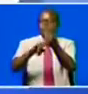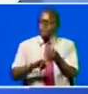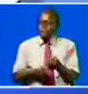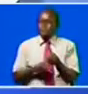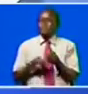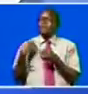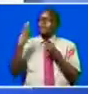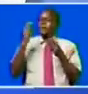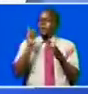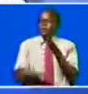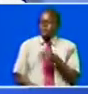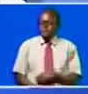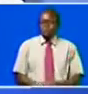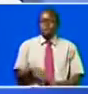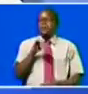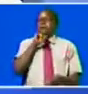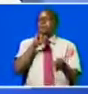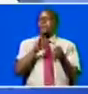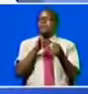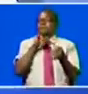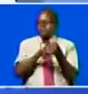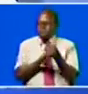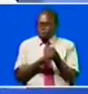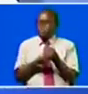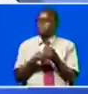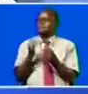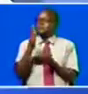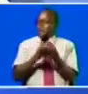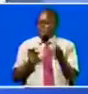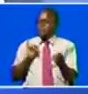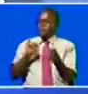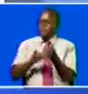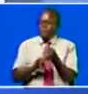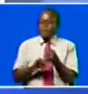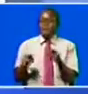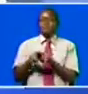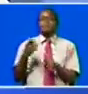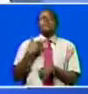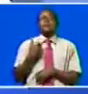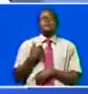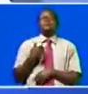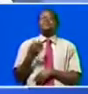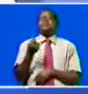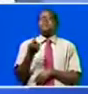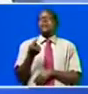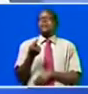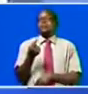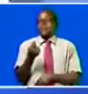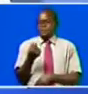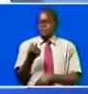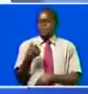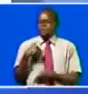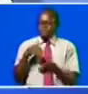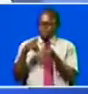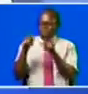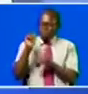unababaika na simu? Wanaume wao wanapenda utani utani huku nje. Na pia kuna wanawake huku nje wanapenda kutongoza wanaume wale wako na pesa. Wale wako na kitu wanaona, wacha nimtumie haka